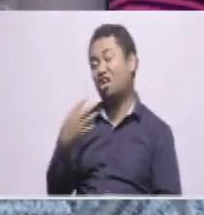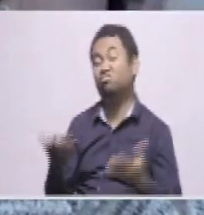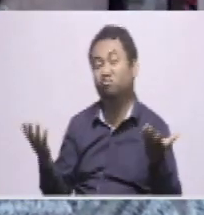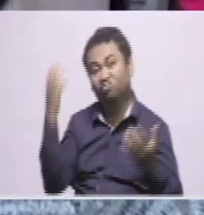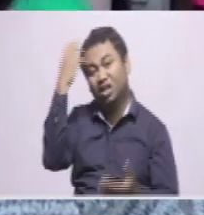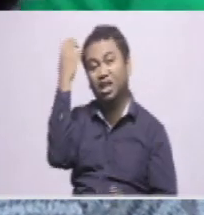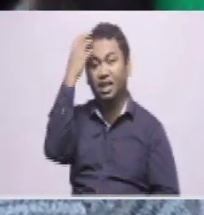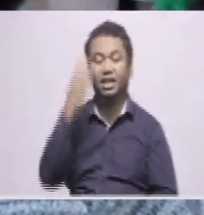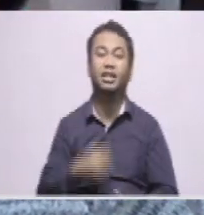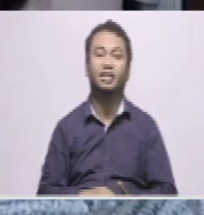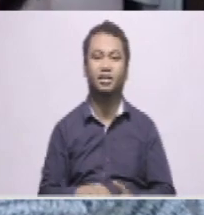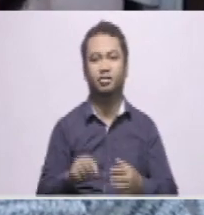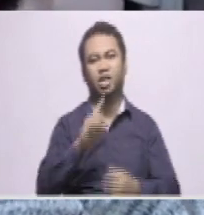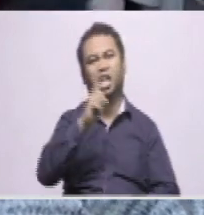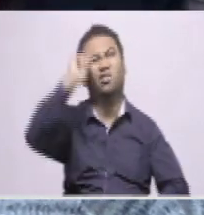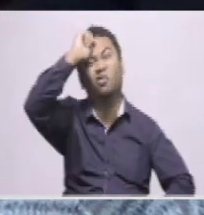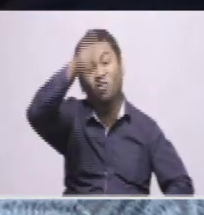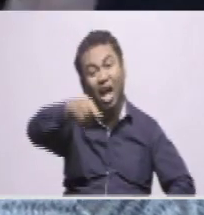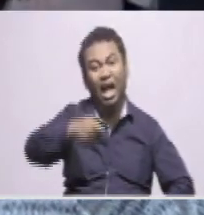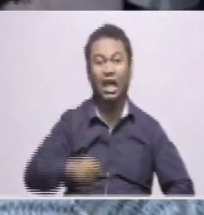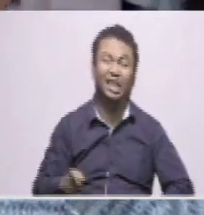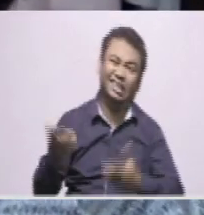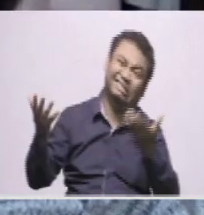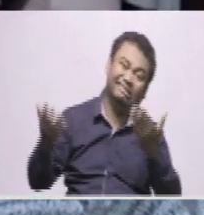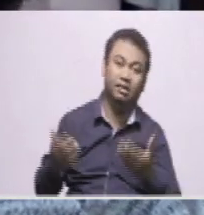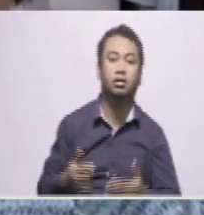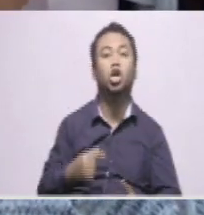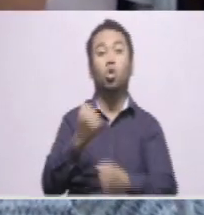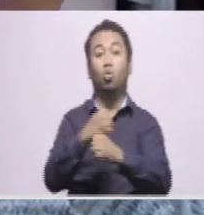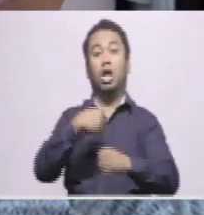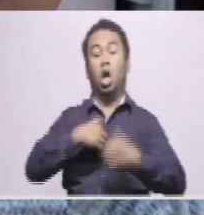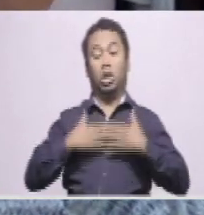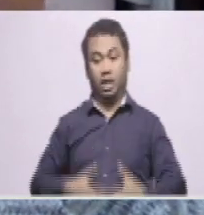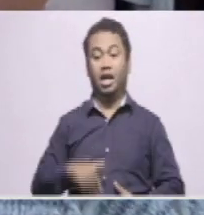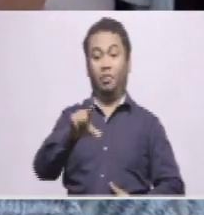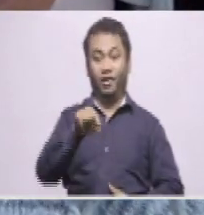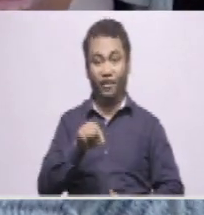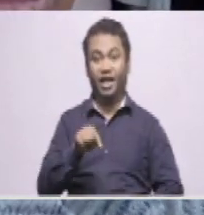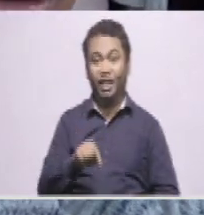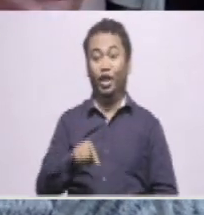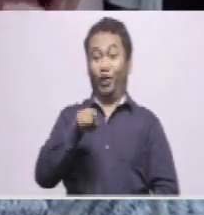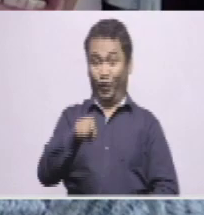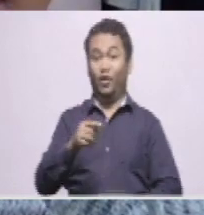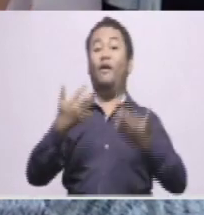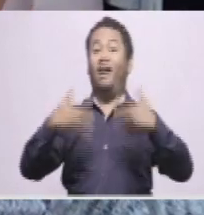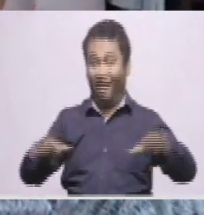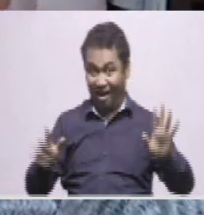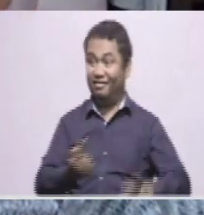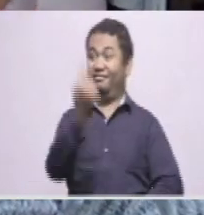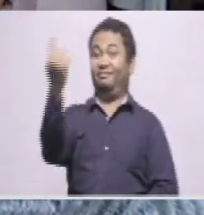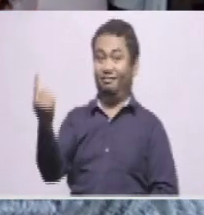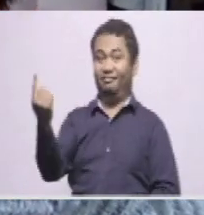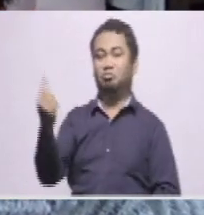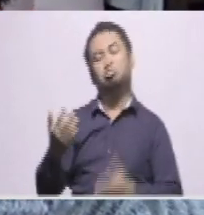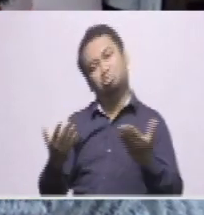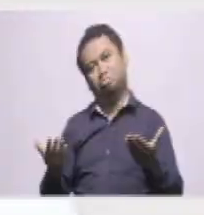manahirana ihany hoe takzay naninona no iny lany ohatra zao fa rehefa mba hainao natazava ataon'lay olona eritreretinao avitan'la zavatra dia